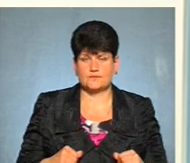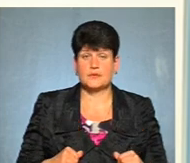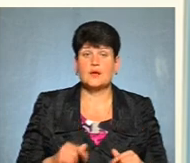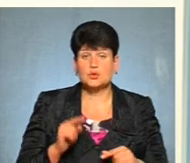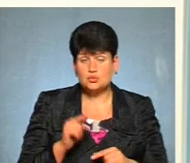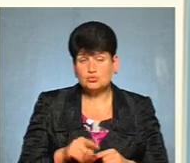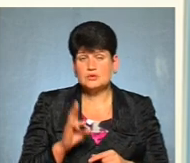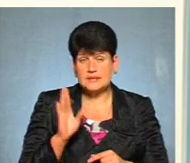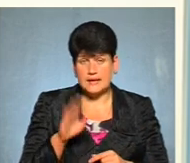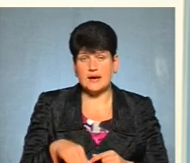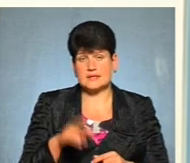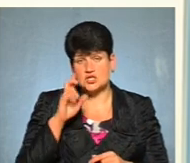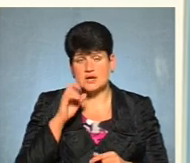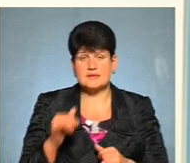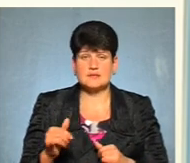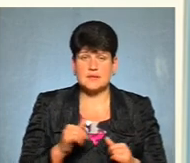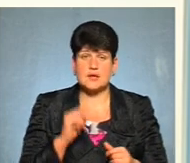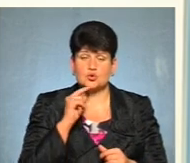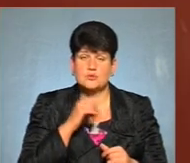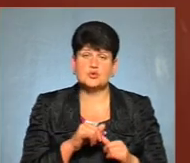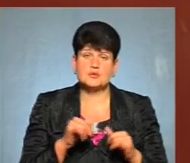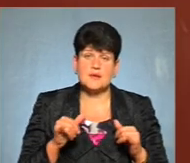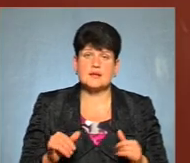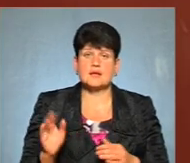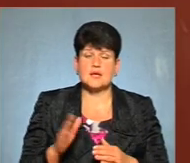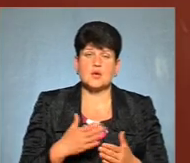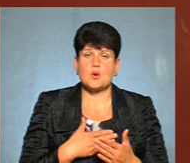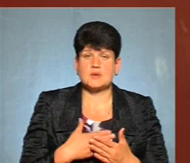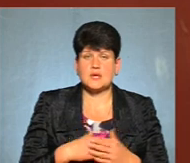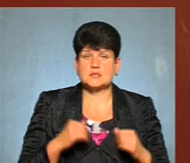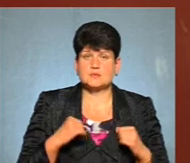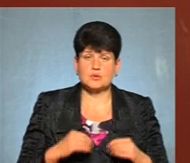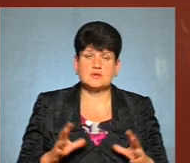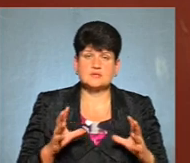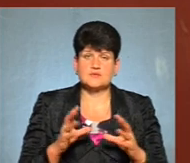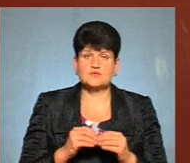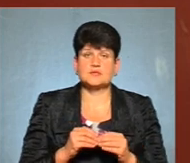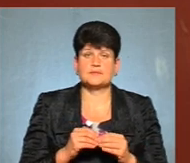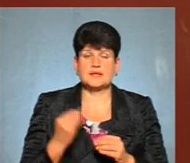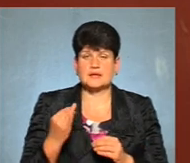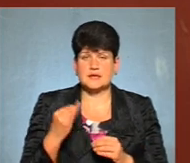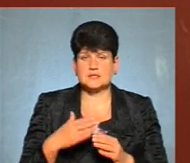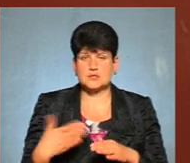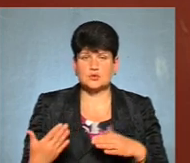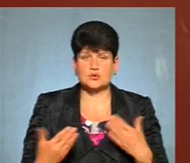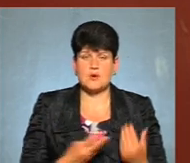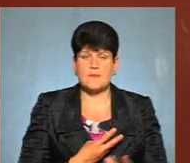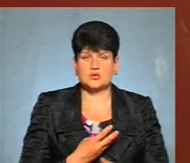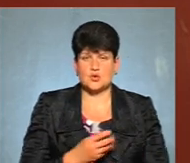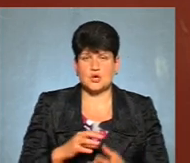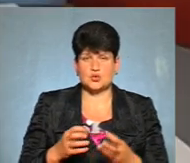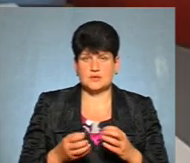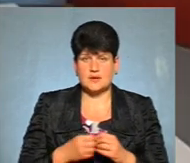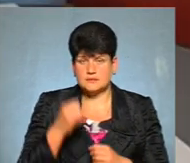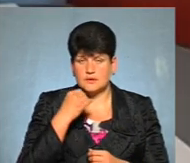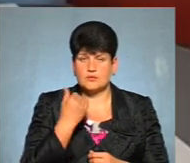нехай держава і забезпечить економічне зростання і громадянський спокій, звівши інтереси сторін до бажаного результату. Дякую